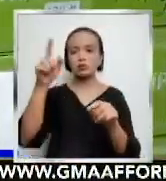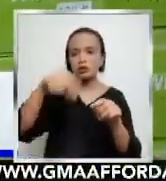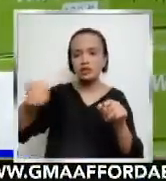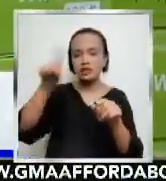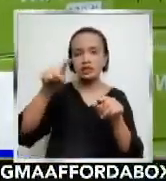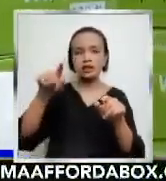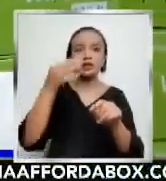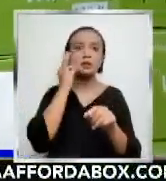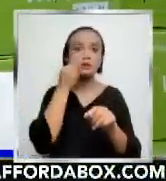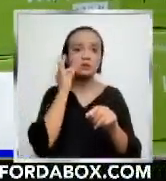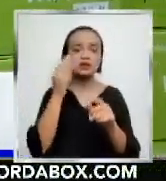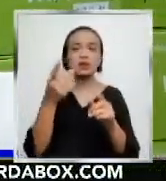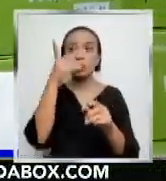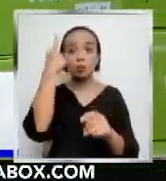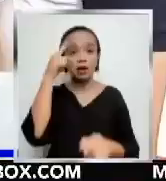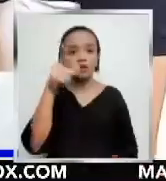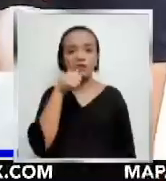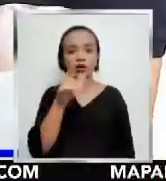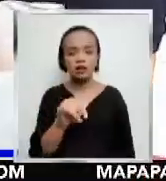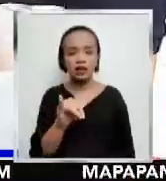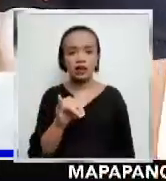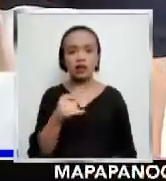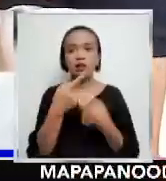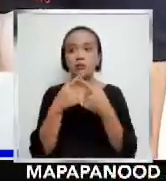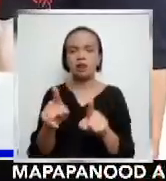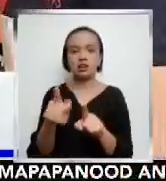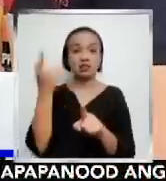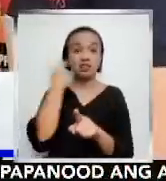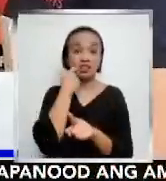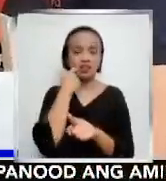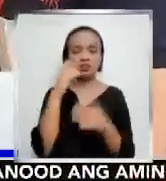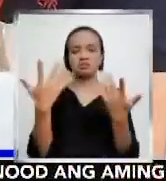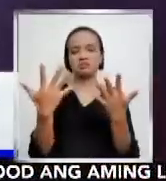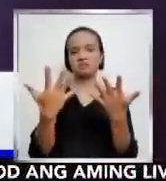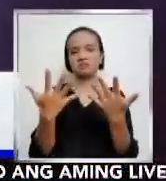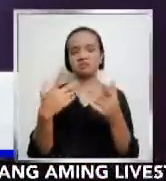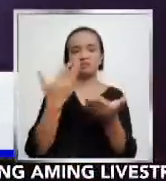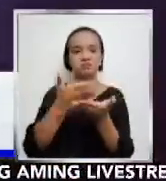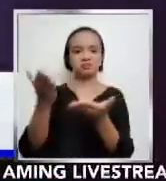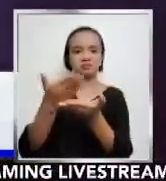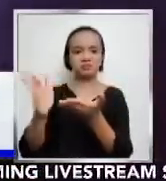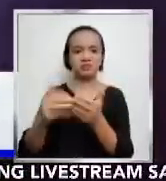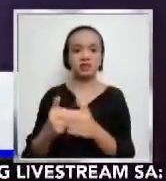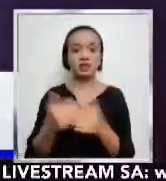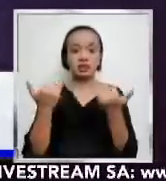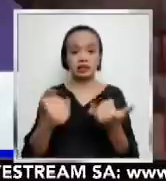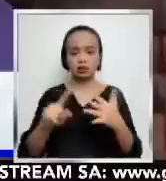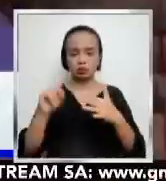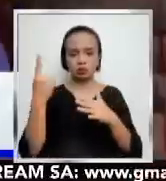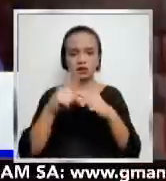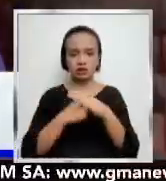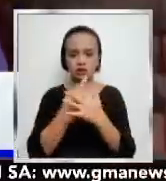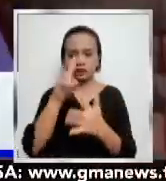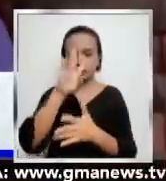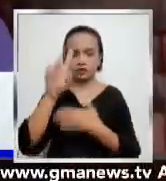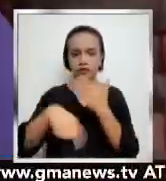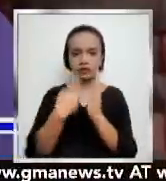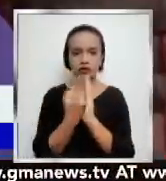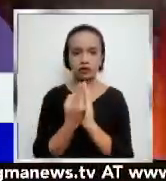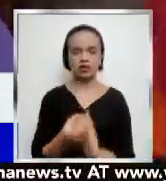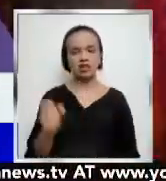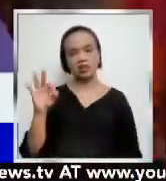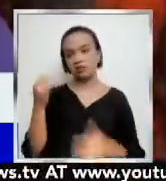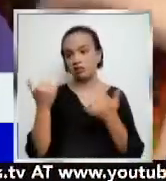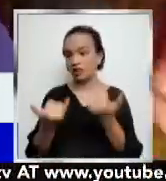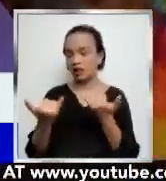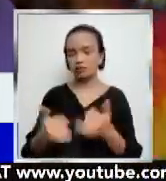kanina, wala pa halos namimili. Ang tindahan ng ito ngayong araw lang daw nag-umpisa magtinda 24 oras. Pag ganitong araw, masaya